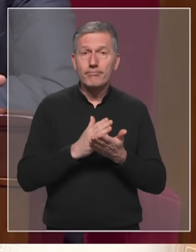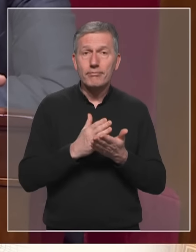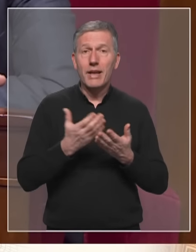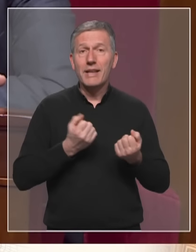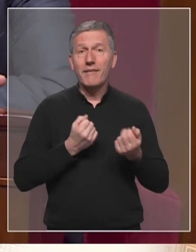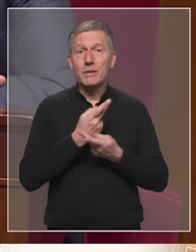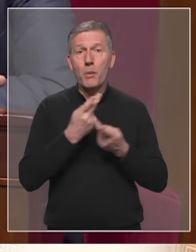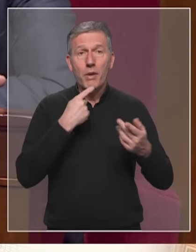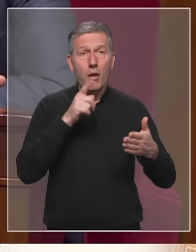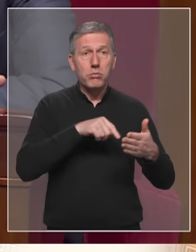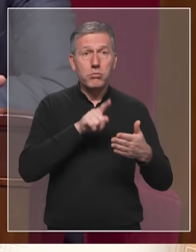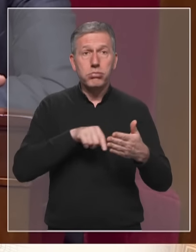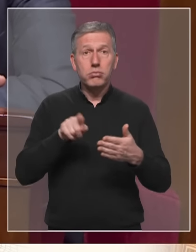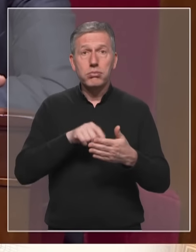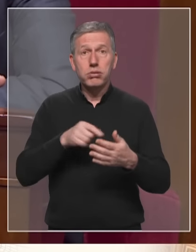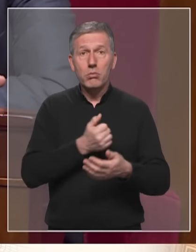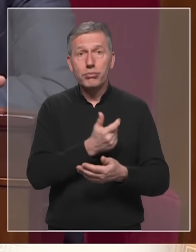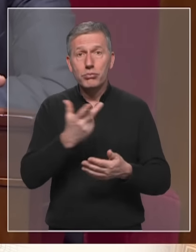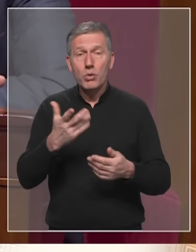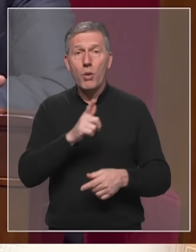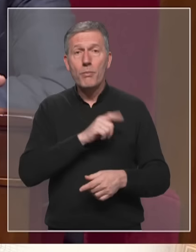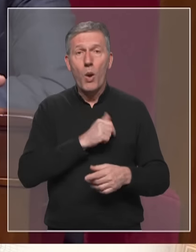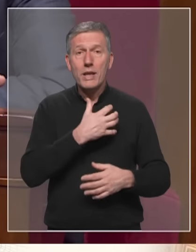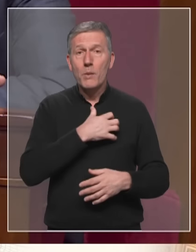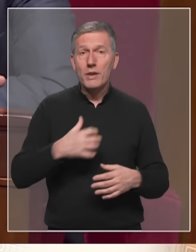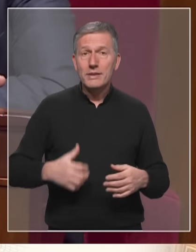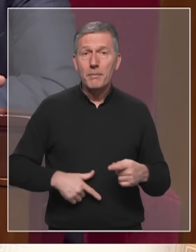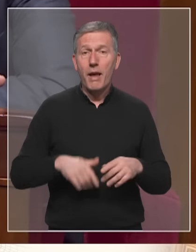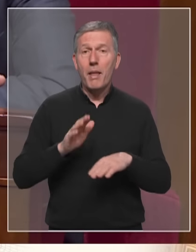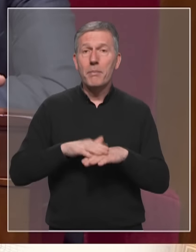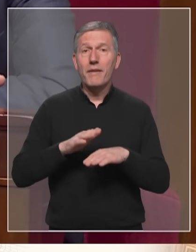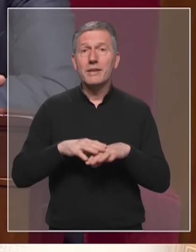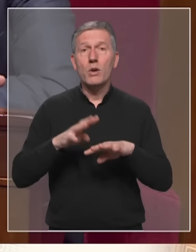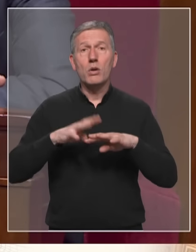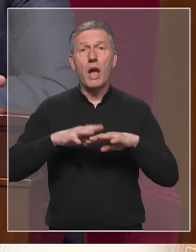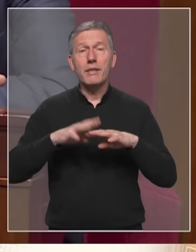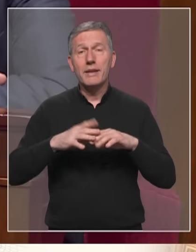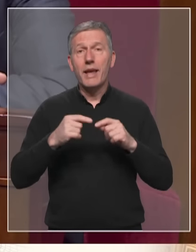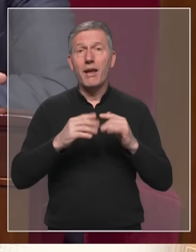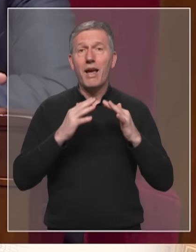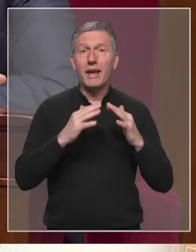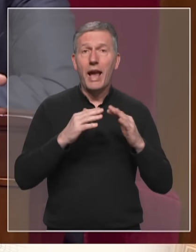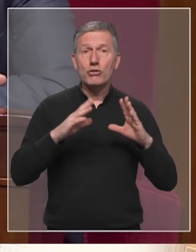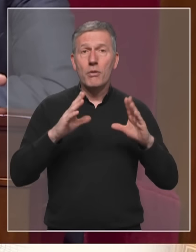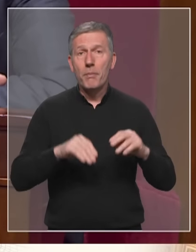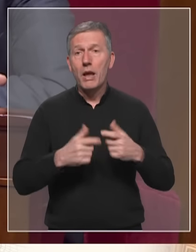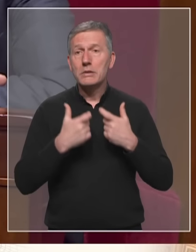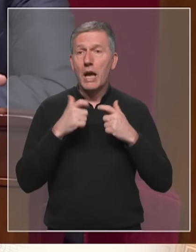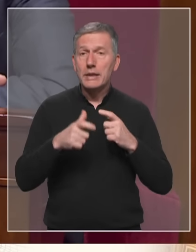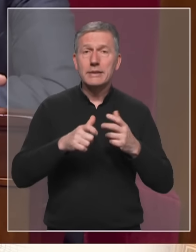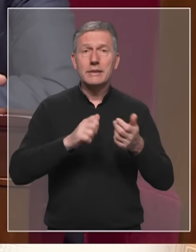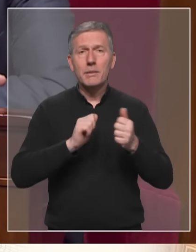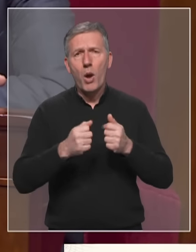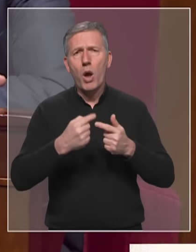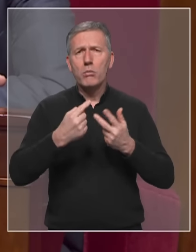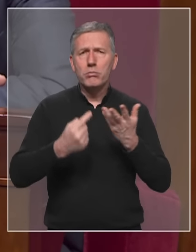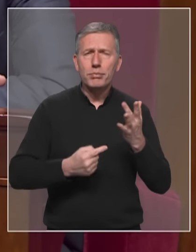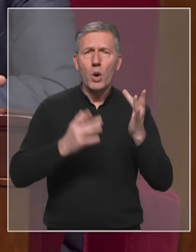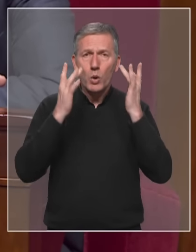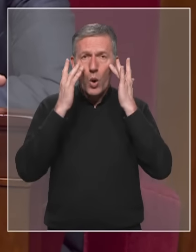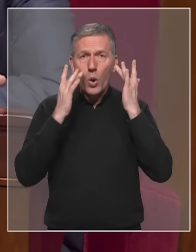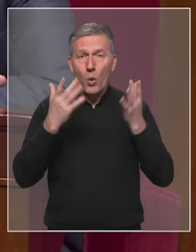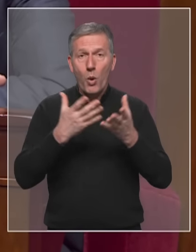publics pourtant indispensables. Police municipale, prévention dans les quartiers populaires, place en crèche, accès au sport, à la culture, j'en passe.